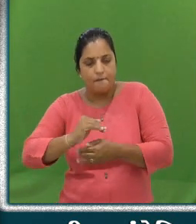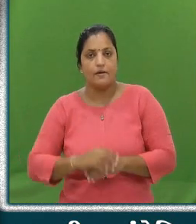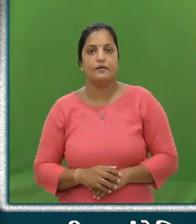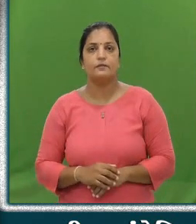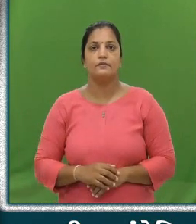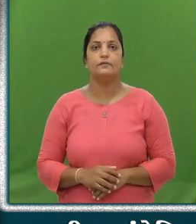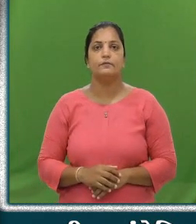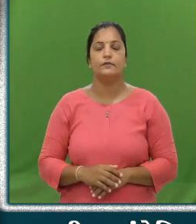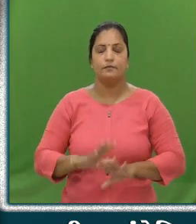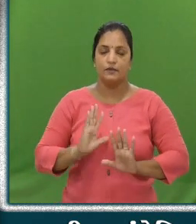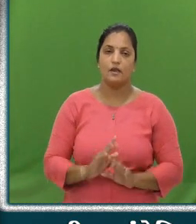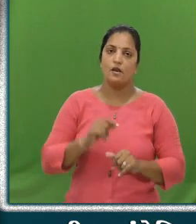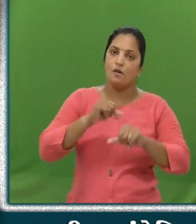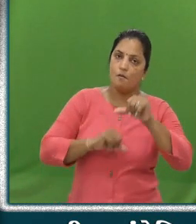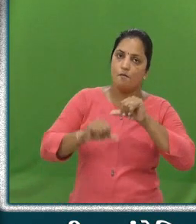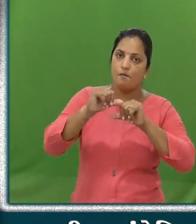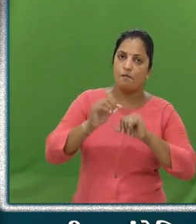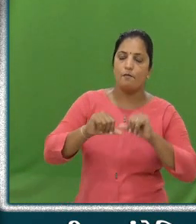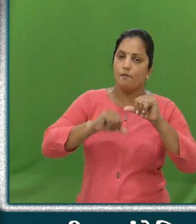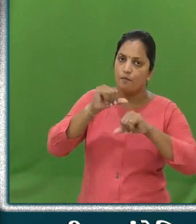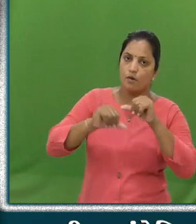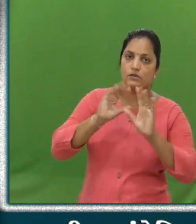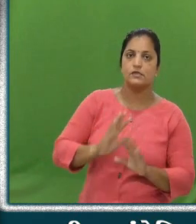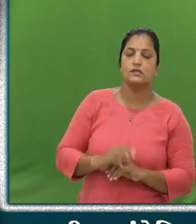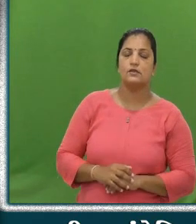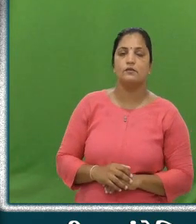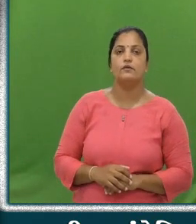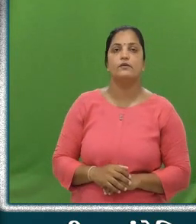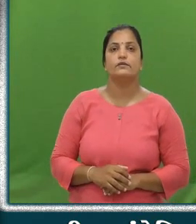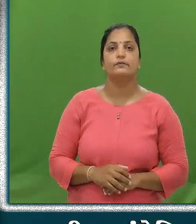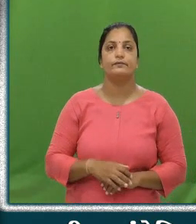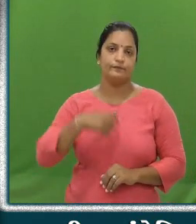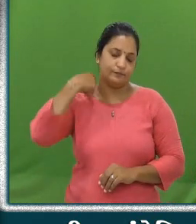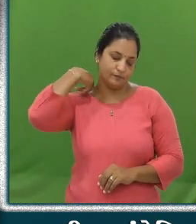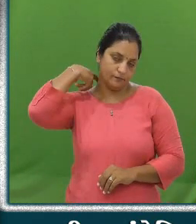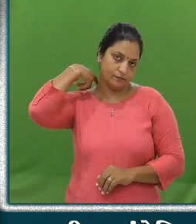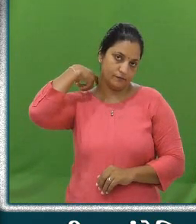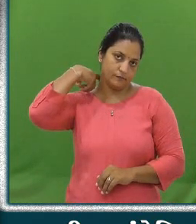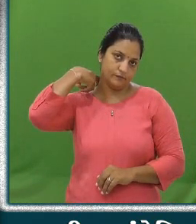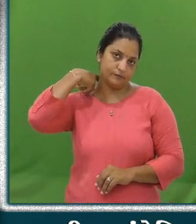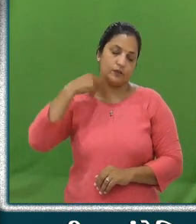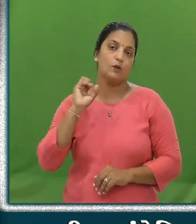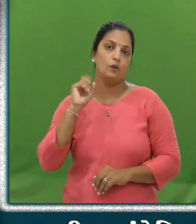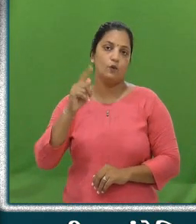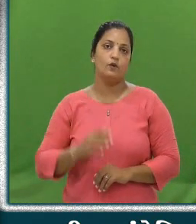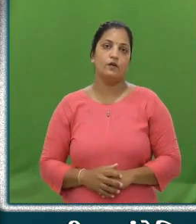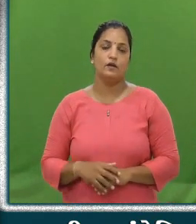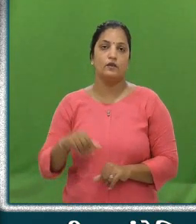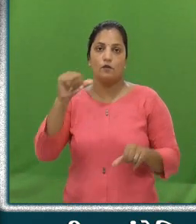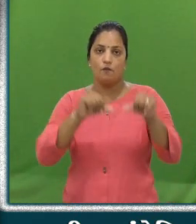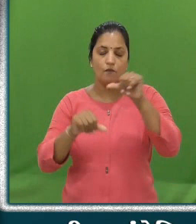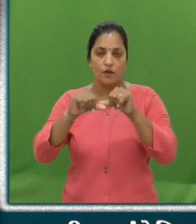સંતતિના નિર્માણની પ્રક્રિયા થતી હોય છે ત્યારે જે કહેવામાં આવે છે કેટલીક ત્રુટીઓ થતી હોય છે બરોબર એ